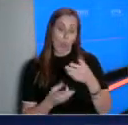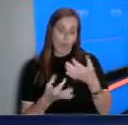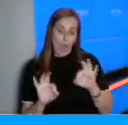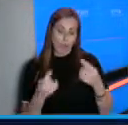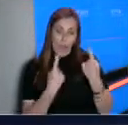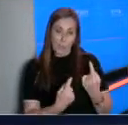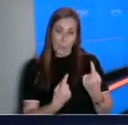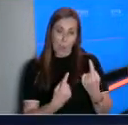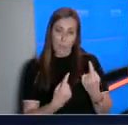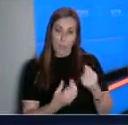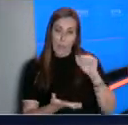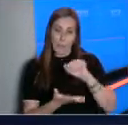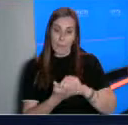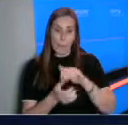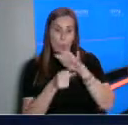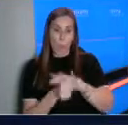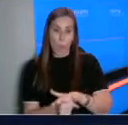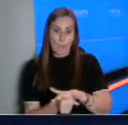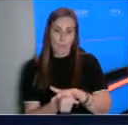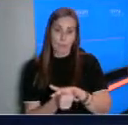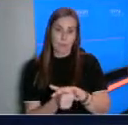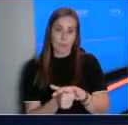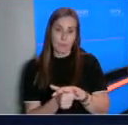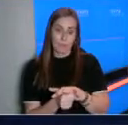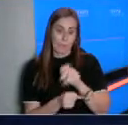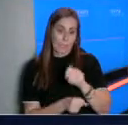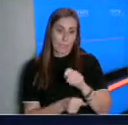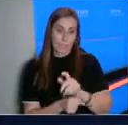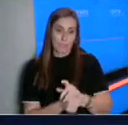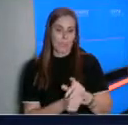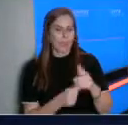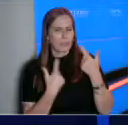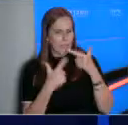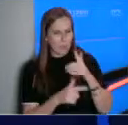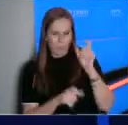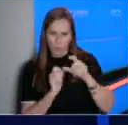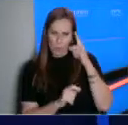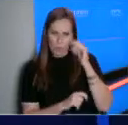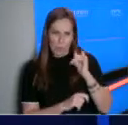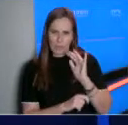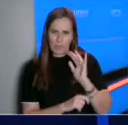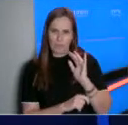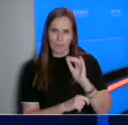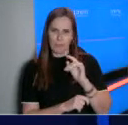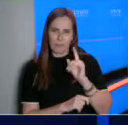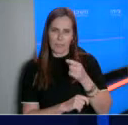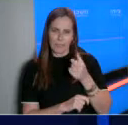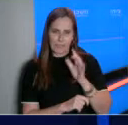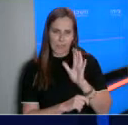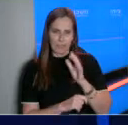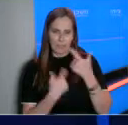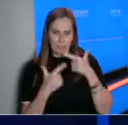לעצמו לממן לוביסט בכנסת. עכשיו תסביר, כי אנשים פה לא יודעים מה זה, אתה צריך להיות קצת